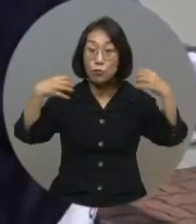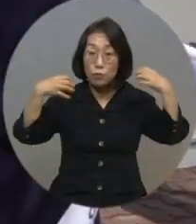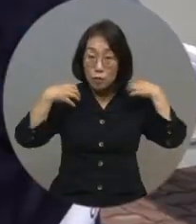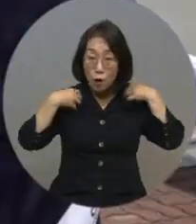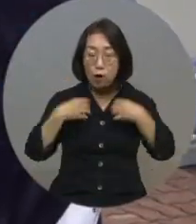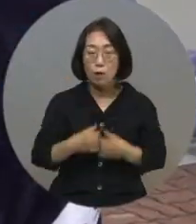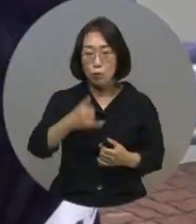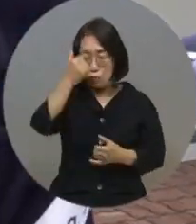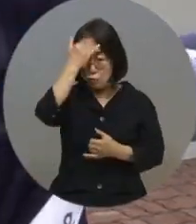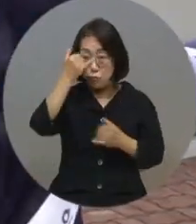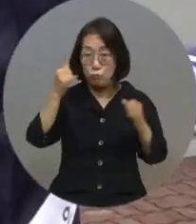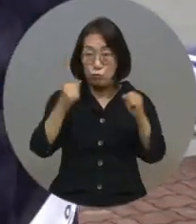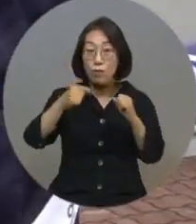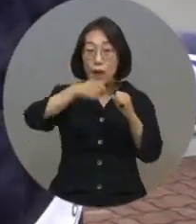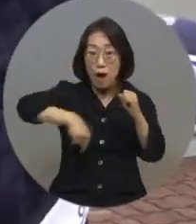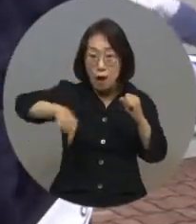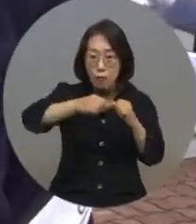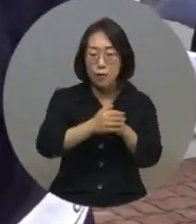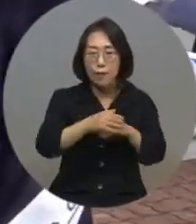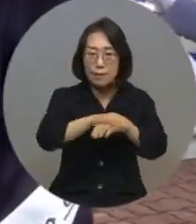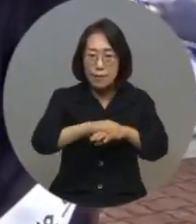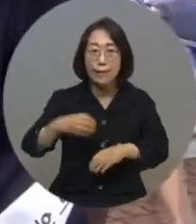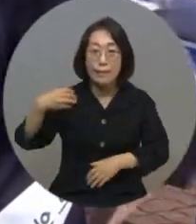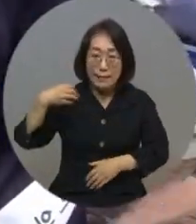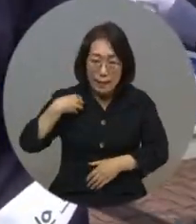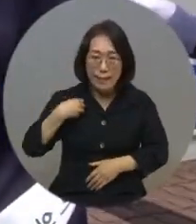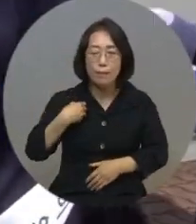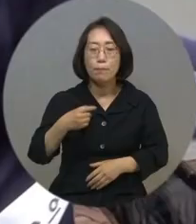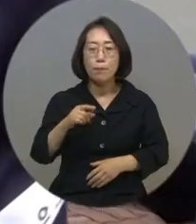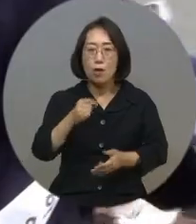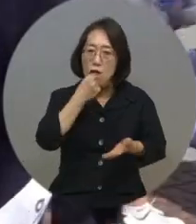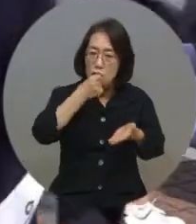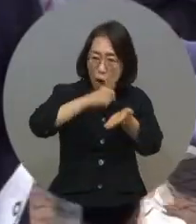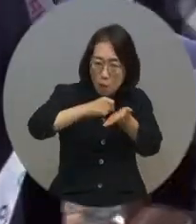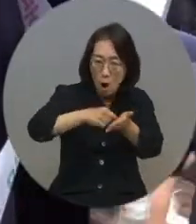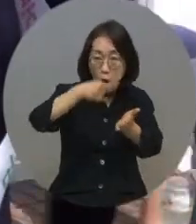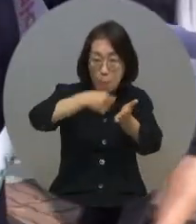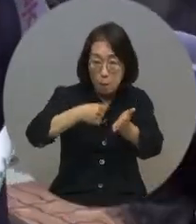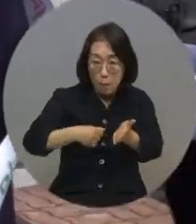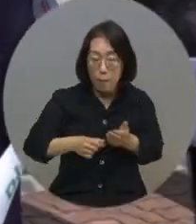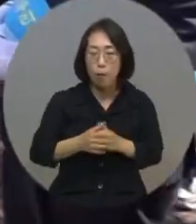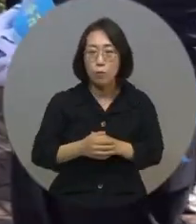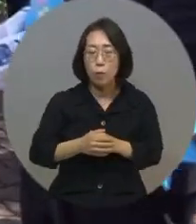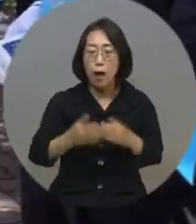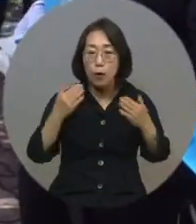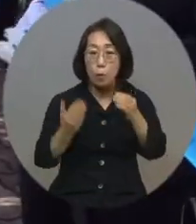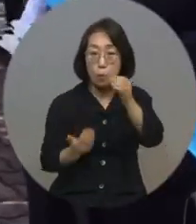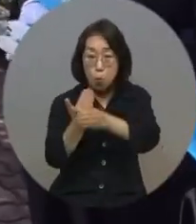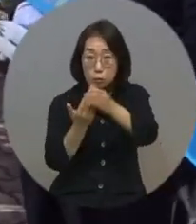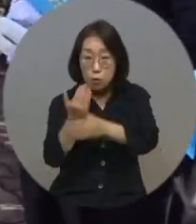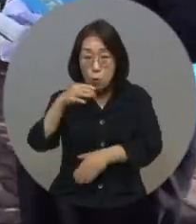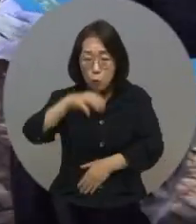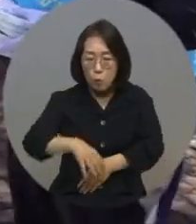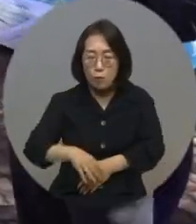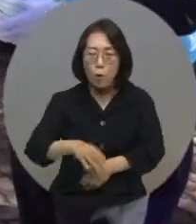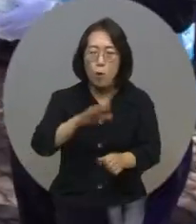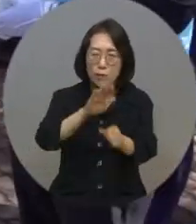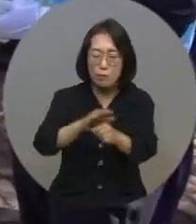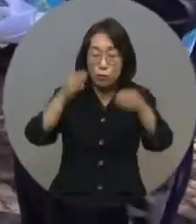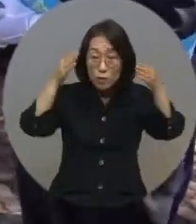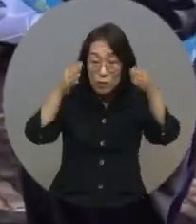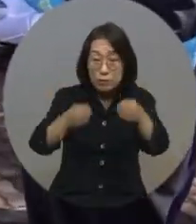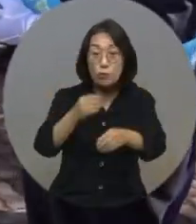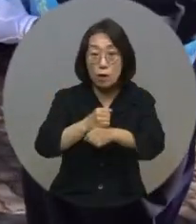내 학교폭력 근절을 위해 책임규약 및 서명 캠페인을 비롯해 학교폭력 다수 발생교 집중